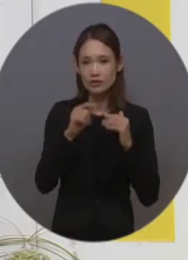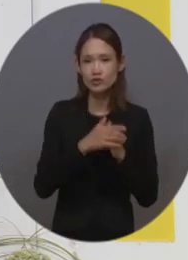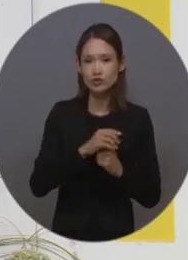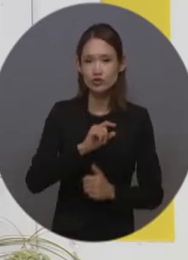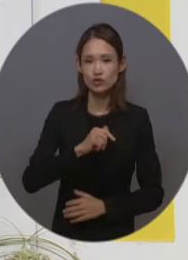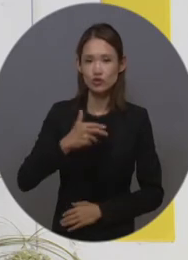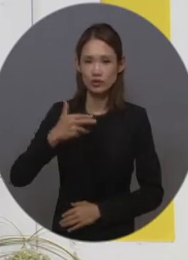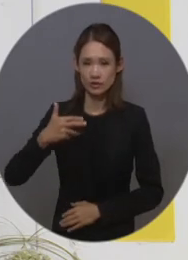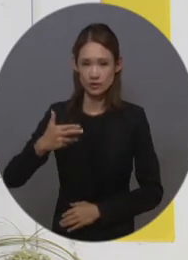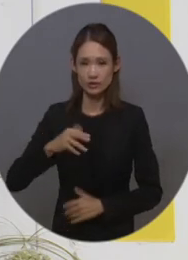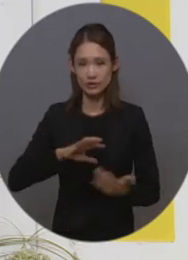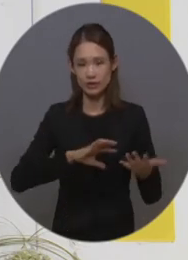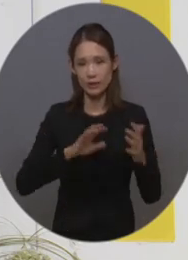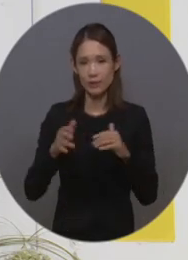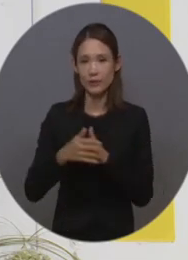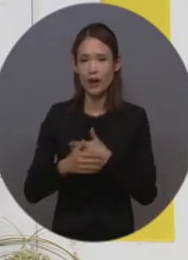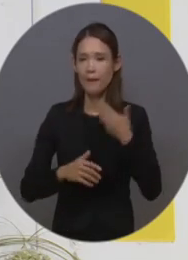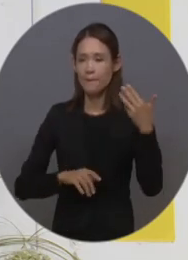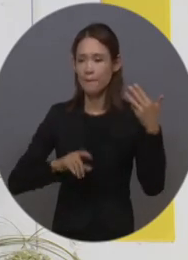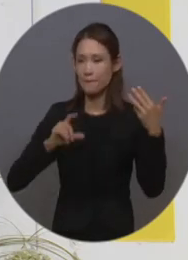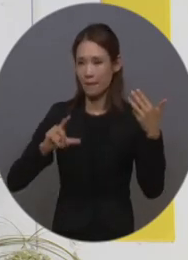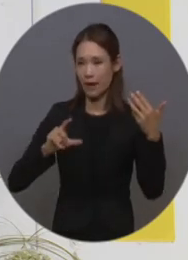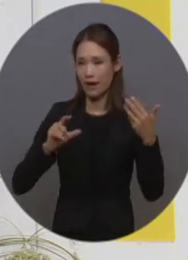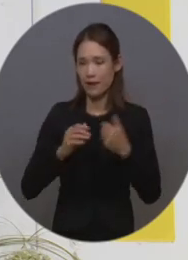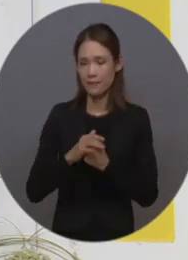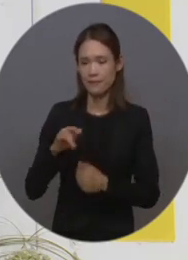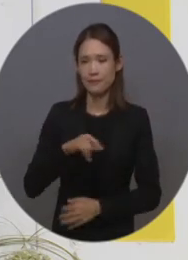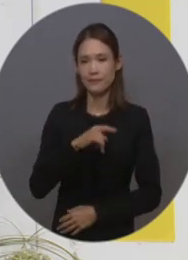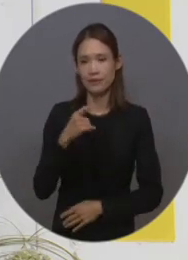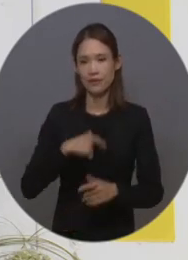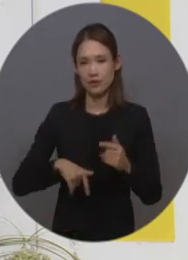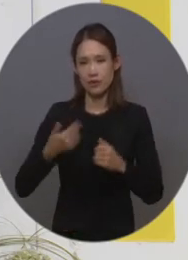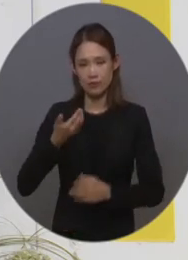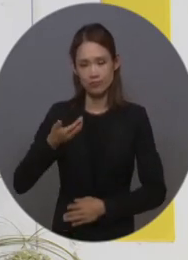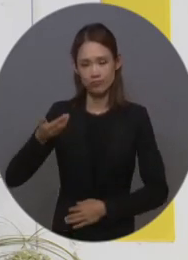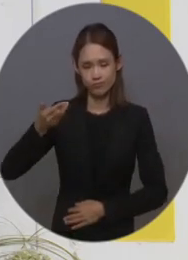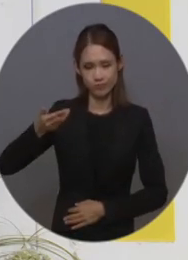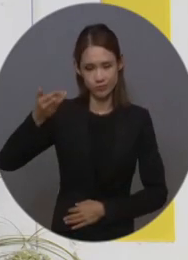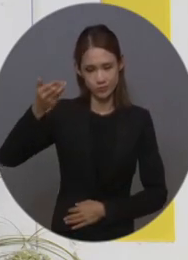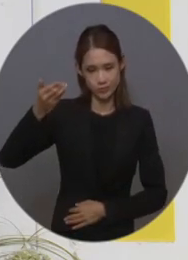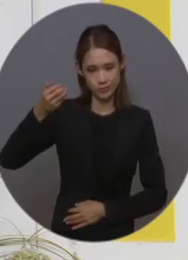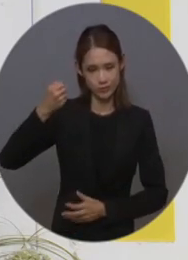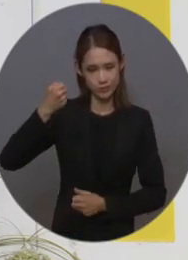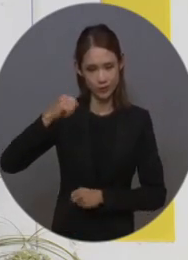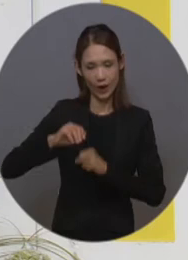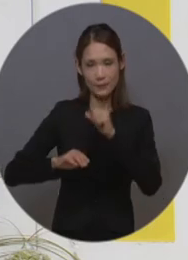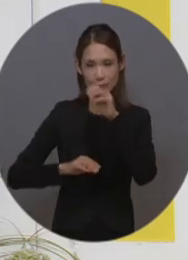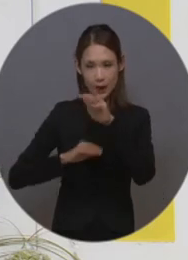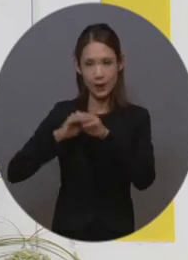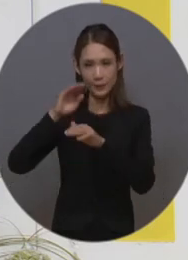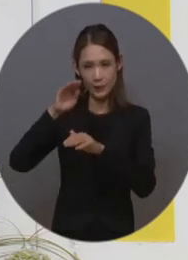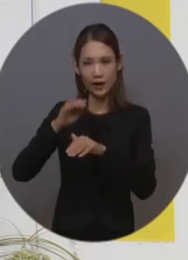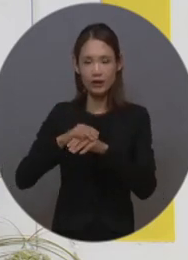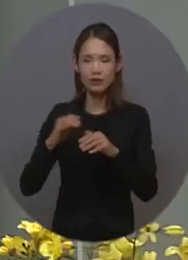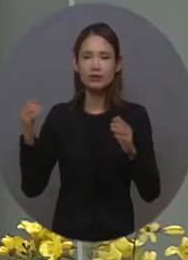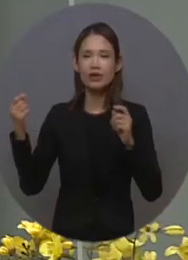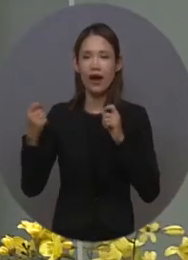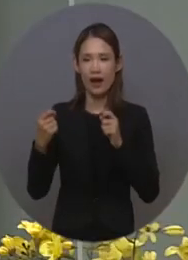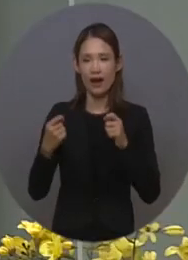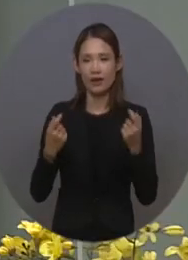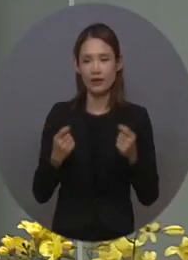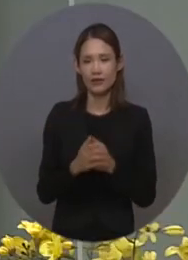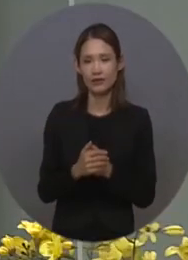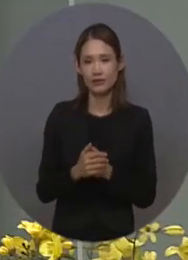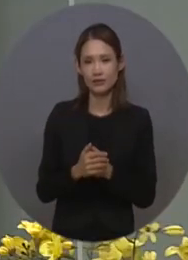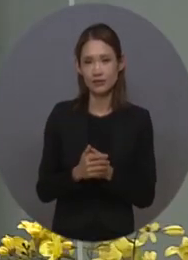G8이 돼서 네. 세계 8강의 지금 위상까지 우리가 발돋움할 수 있는 단계에 와 있다고 생각을 합니다. 아,